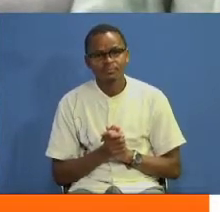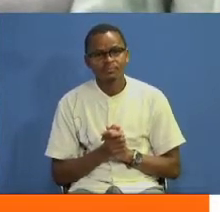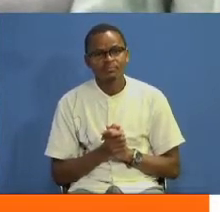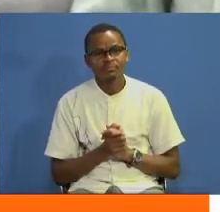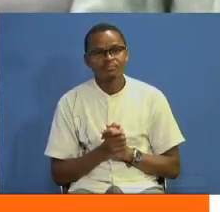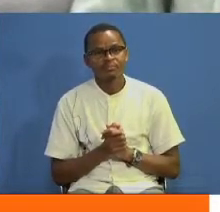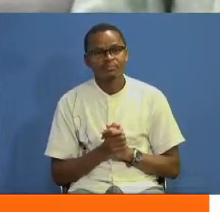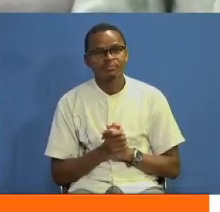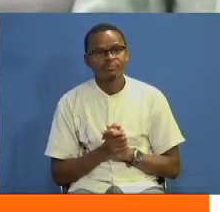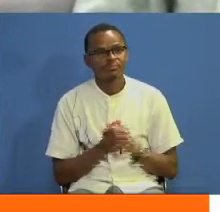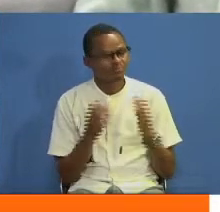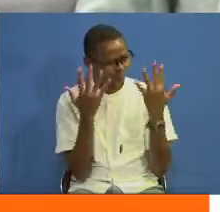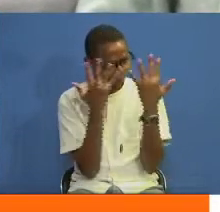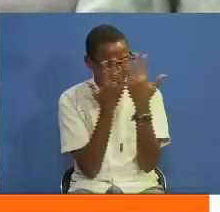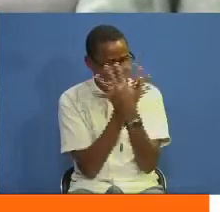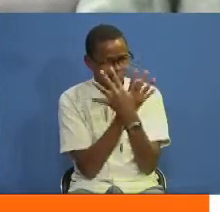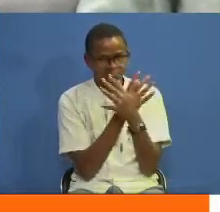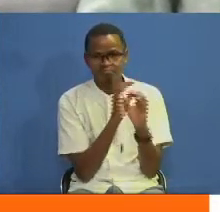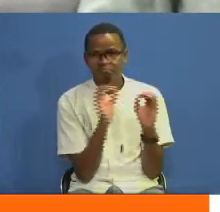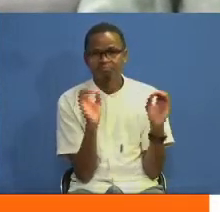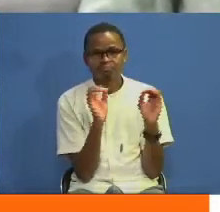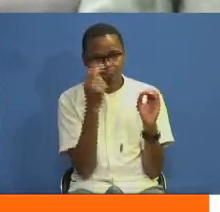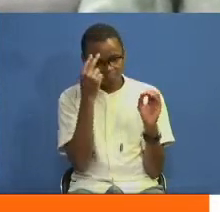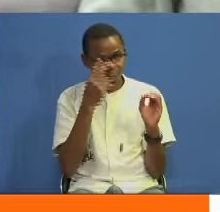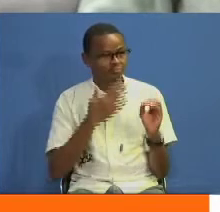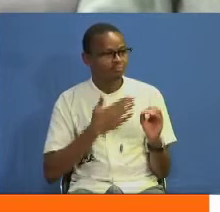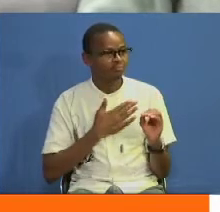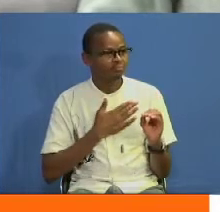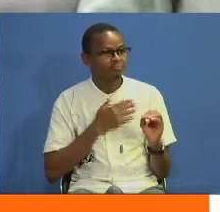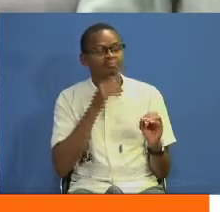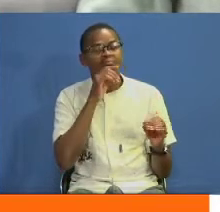Kakasa usiku kucha bila kumuona mzee wangu.